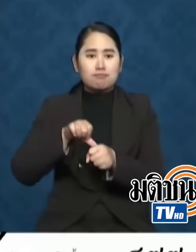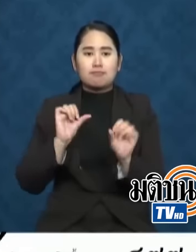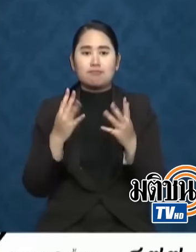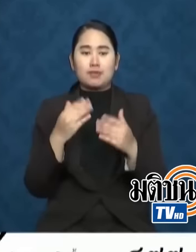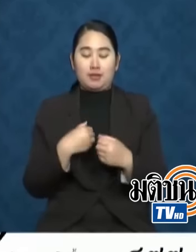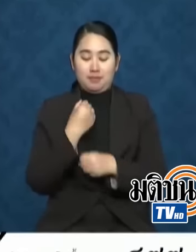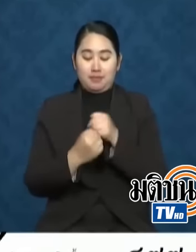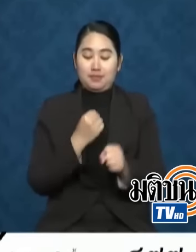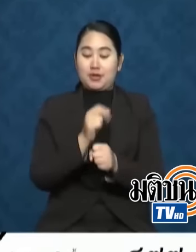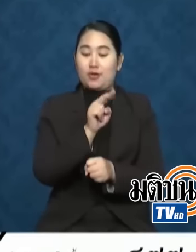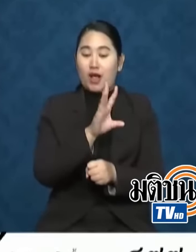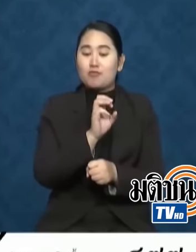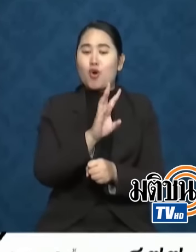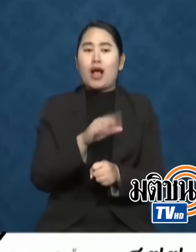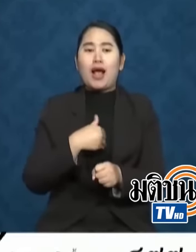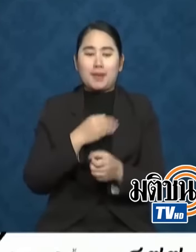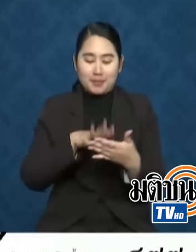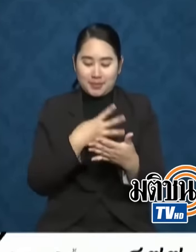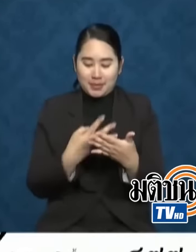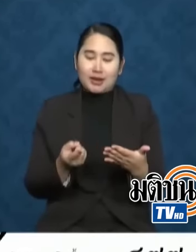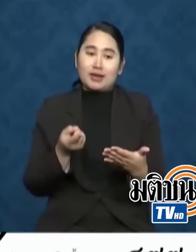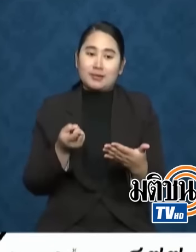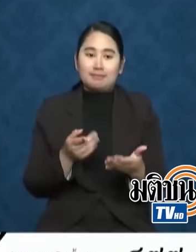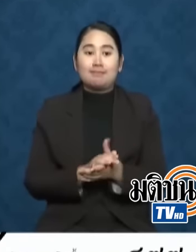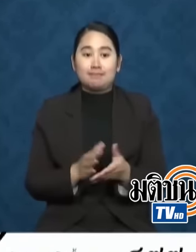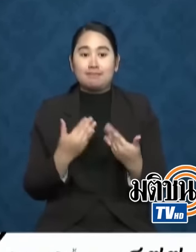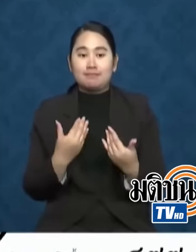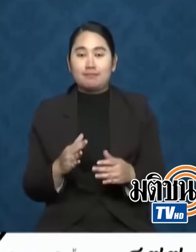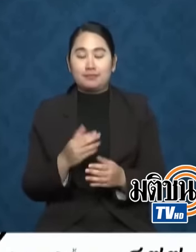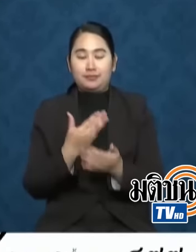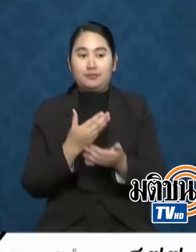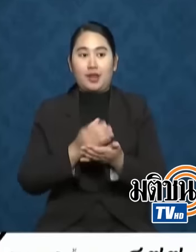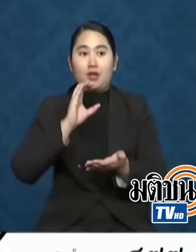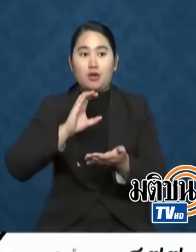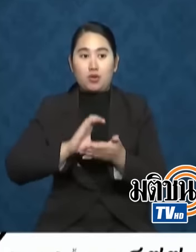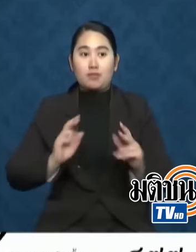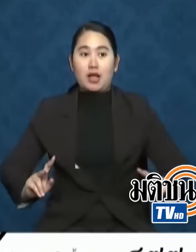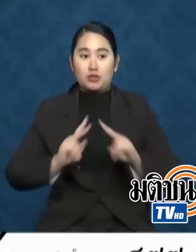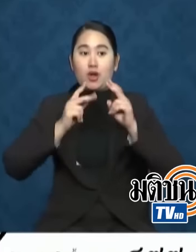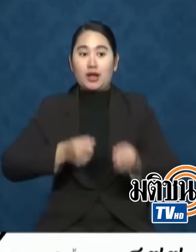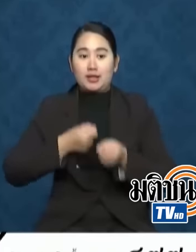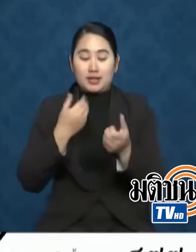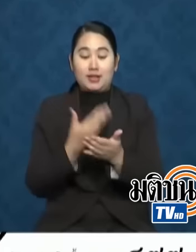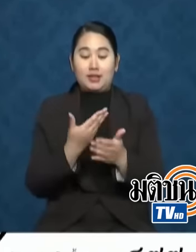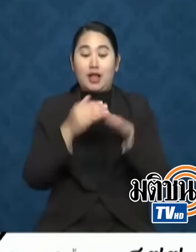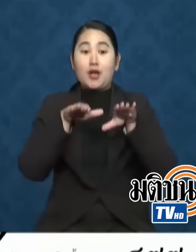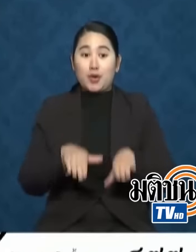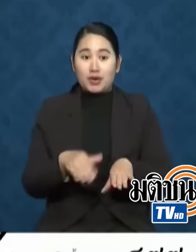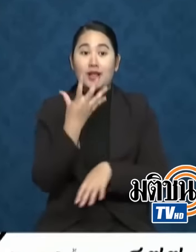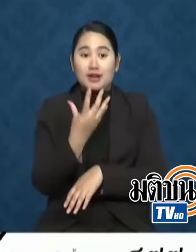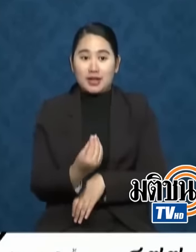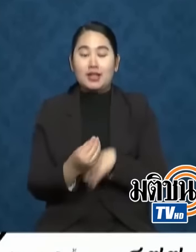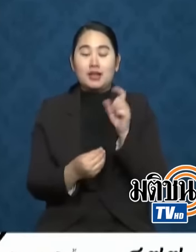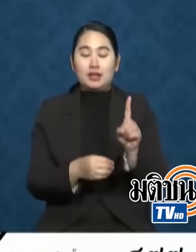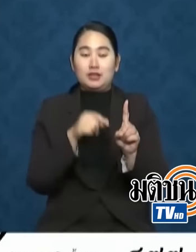จากปี66เลยมีหนำซ้ำงบประมาณของกระทรวงเกษตรทั้งกระทรวงยังถูกปรับลดจาก 1.26 แสนล้านบาทเหลือ